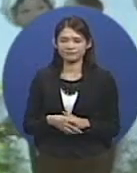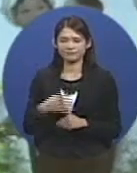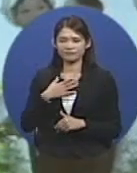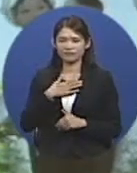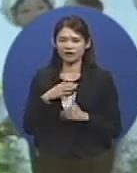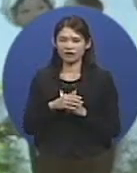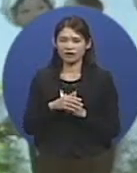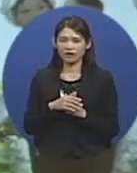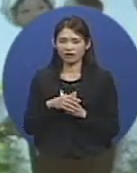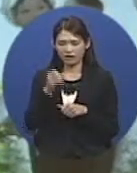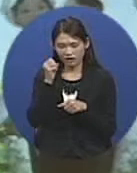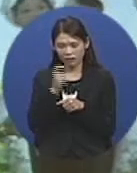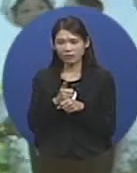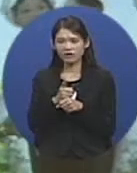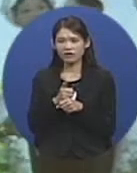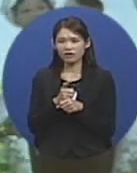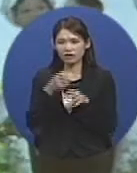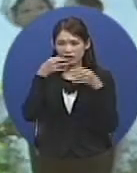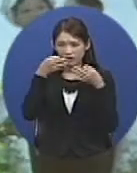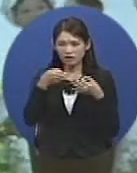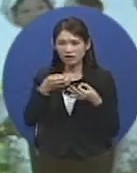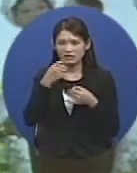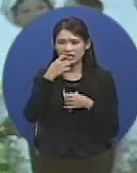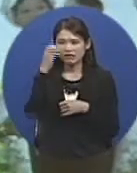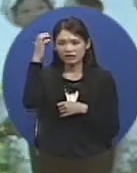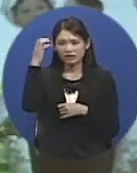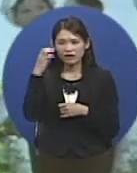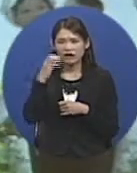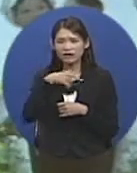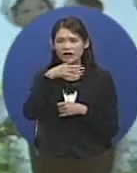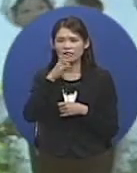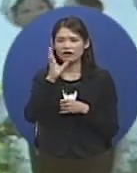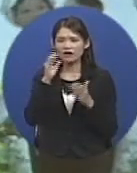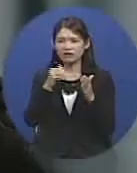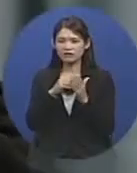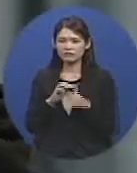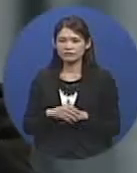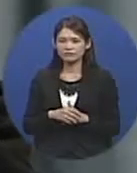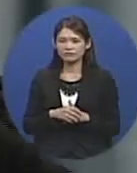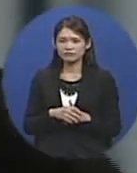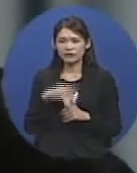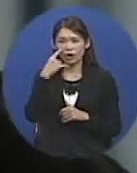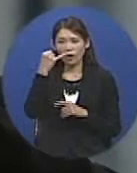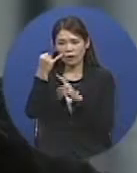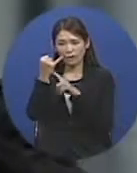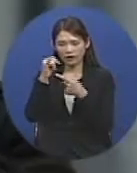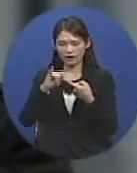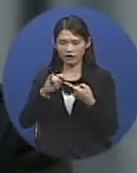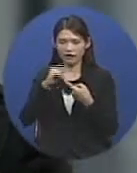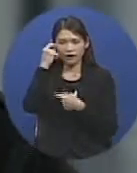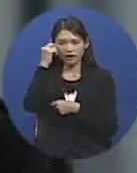나도 벌써 백발이 되었습니다. 엄마에 대한 그리움